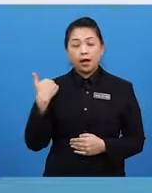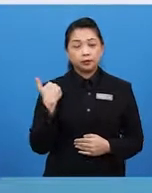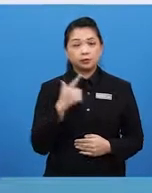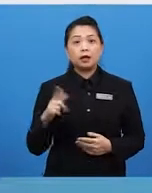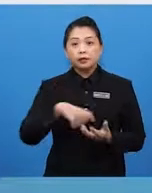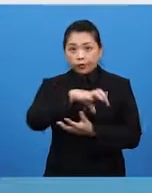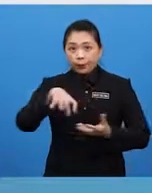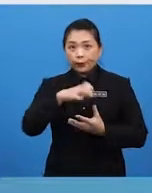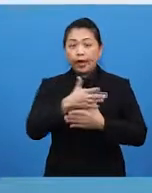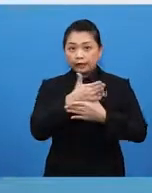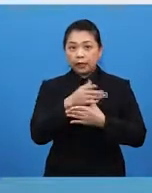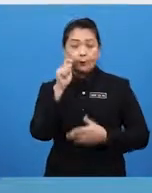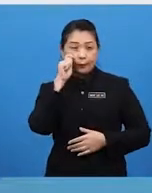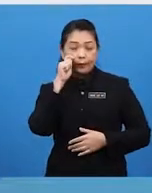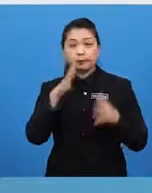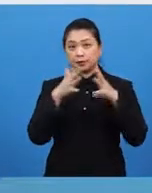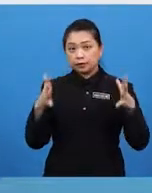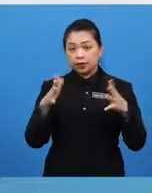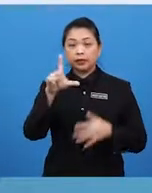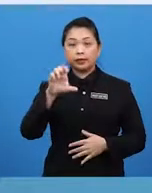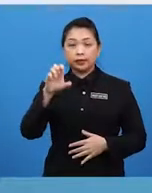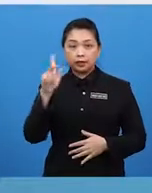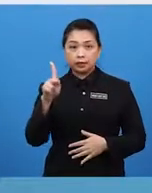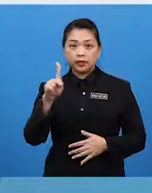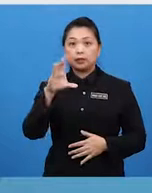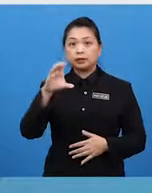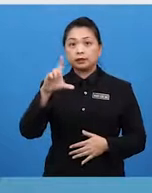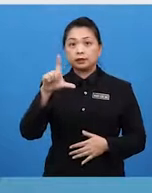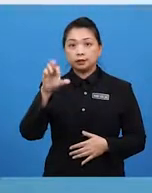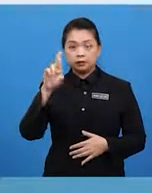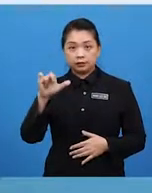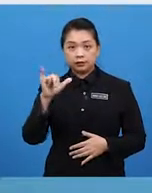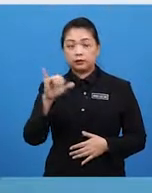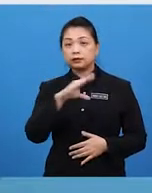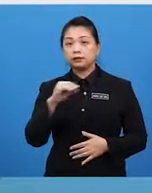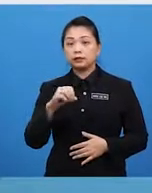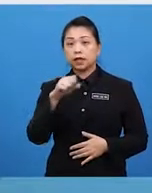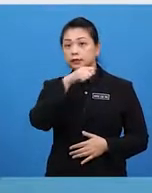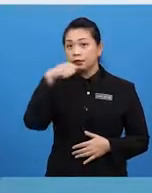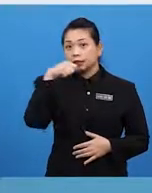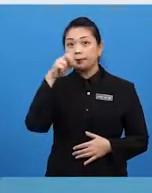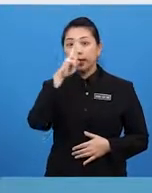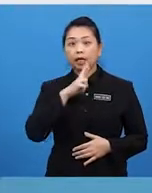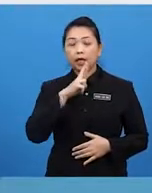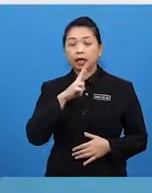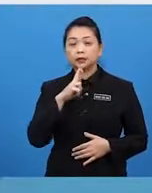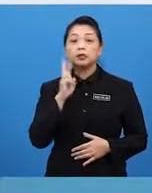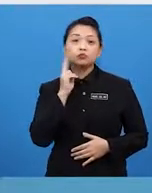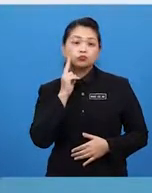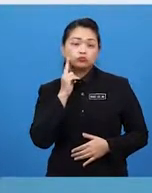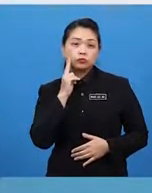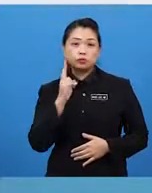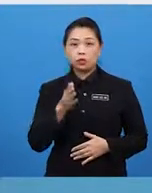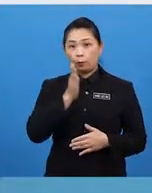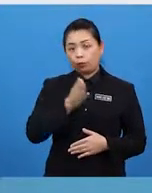campurkan diantara bawang besar like sellery dan lobak merah sayuran dipotong